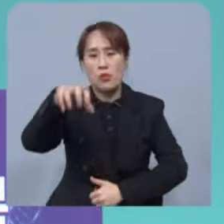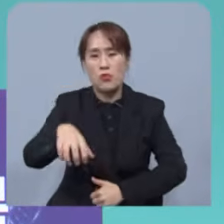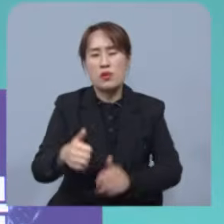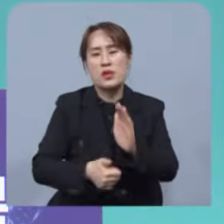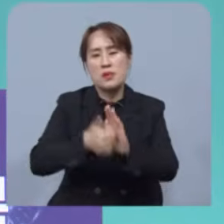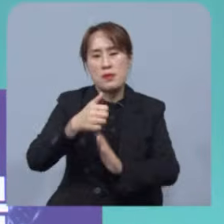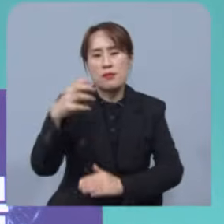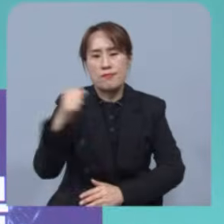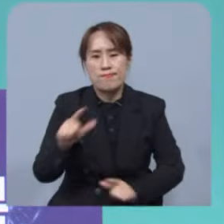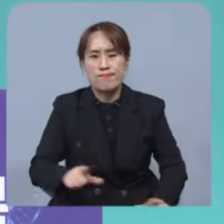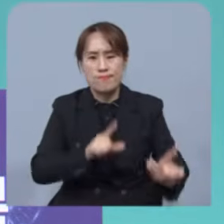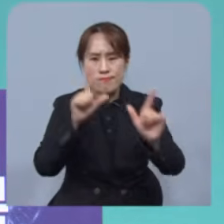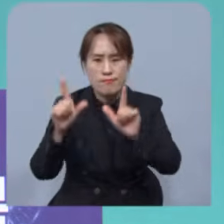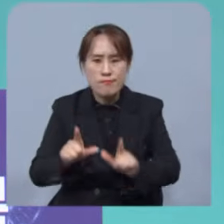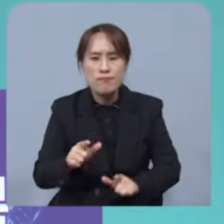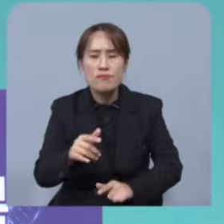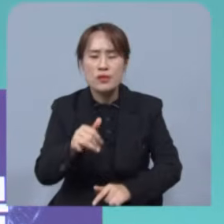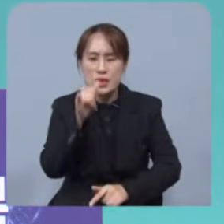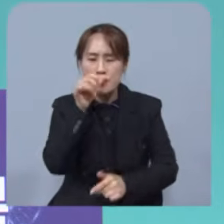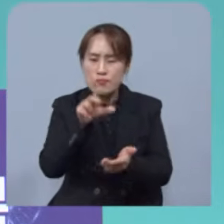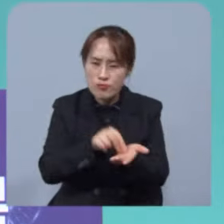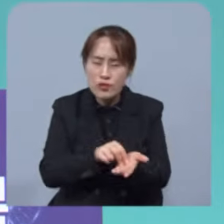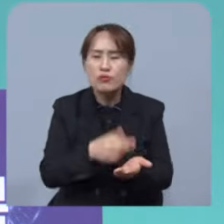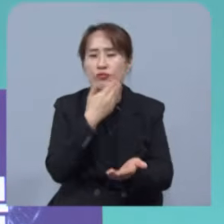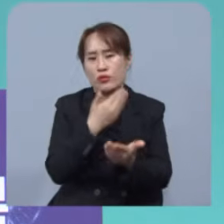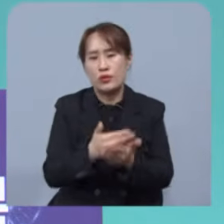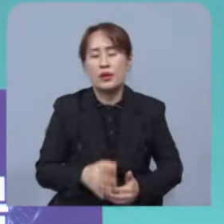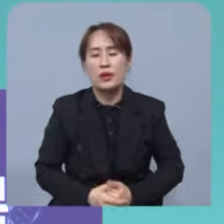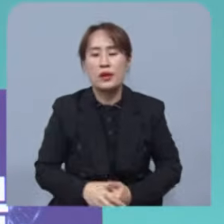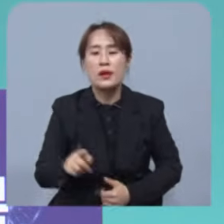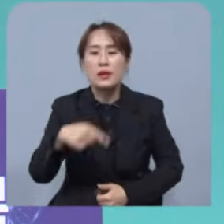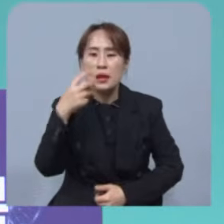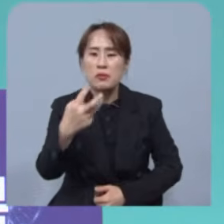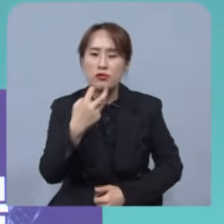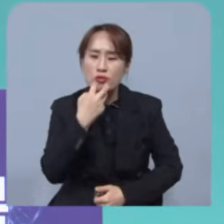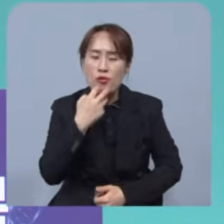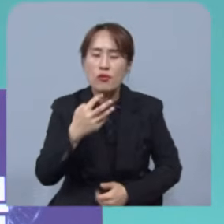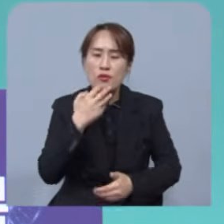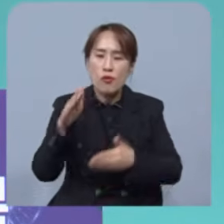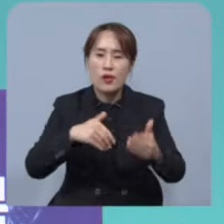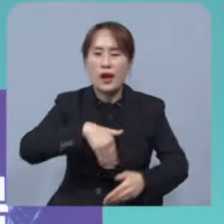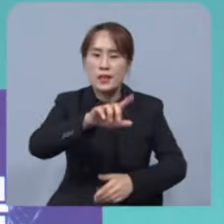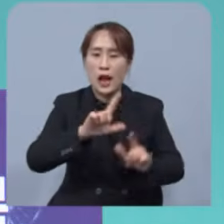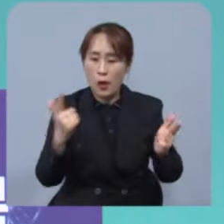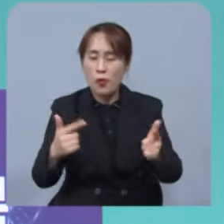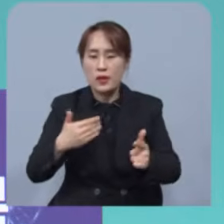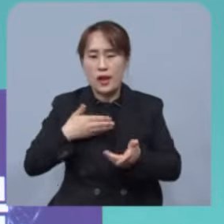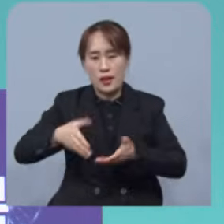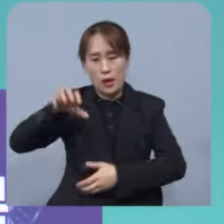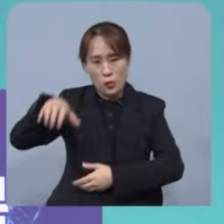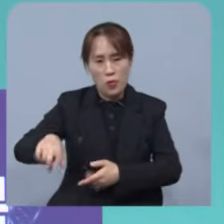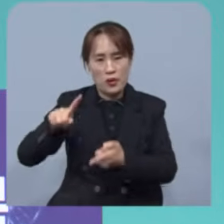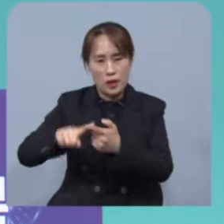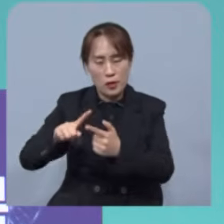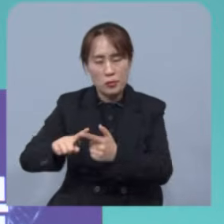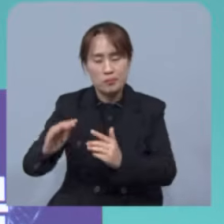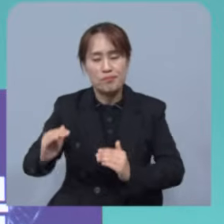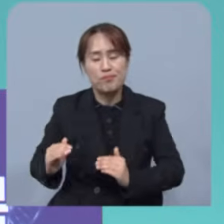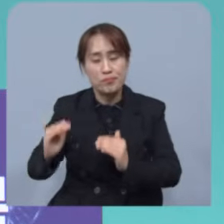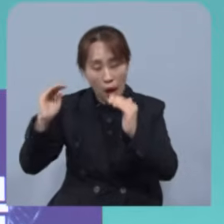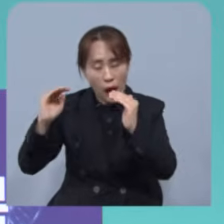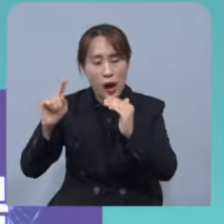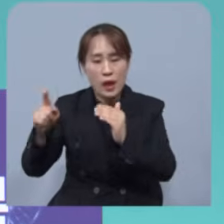희망을 가지고 살아갈 수 있을까? 다음 세대들도 서울 수도권 가지 않고 태어난 곳에서 부모님들의